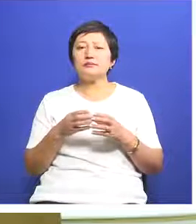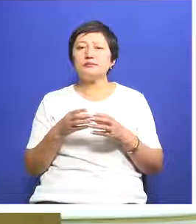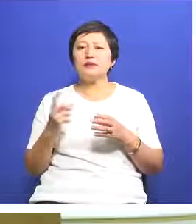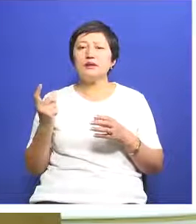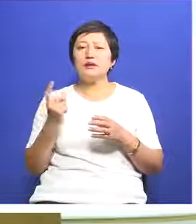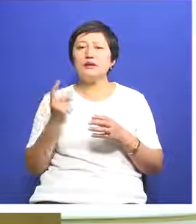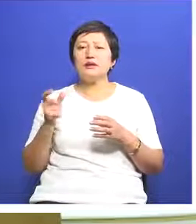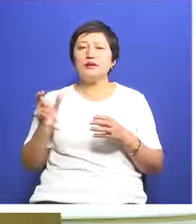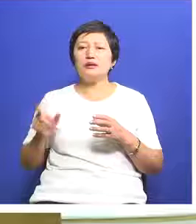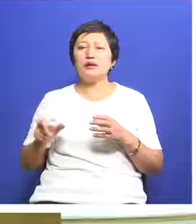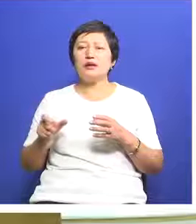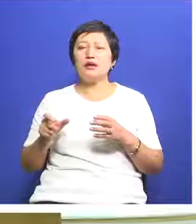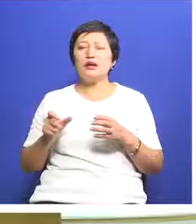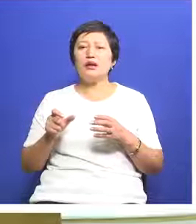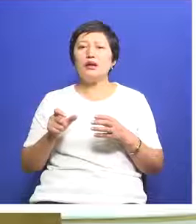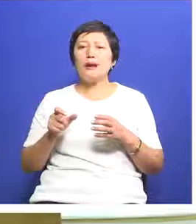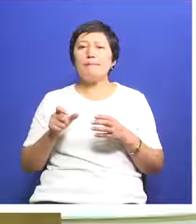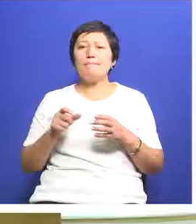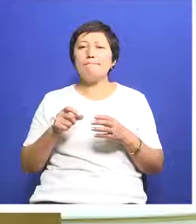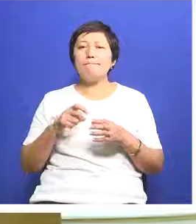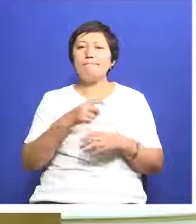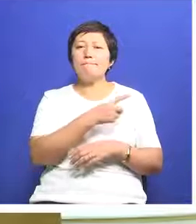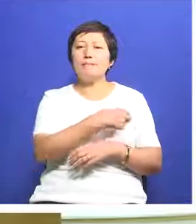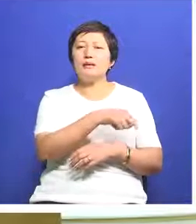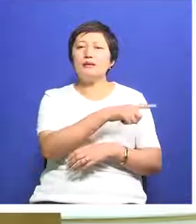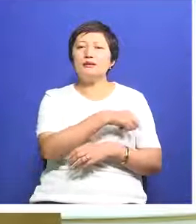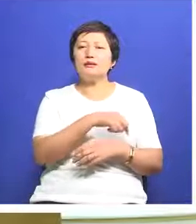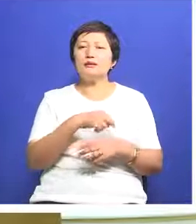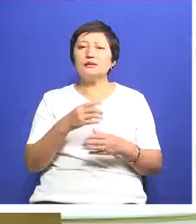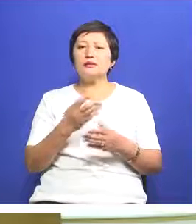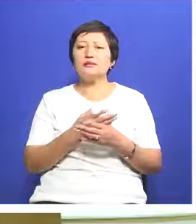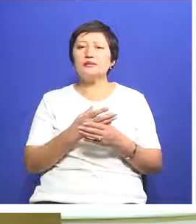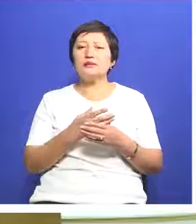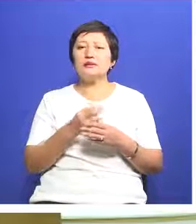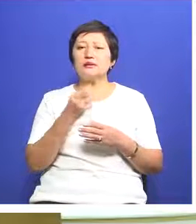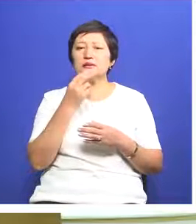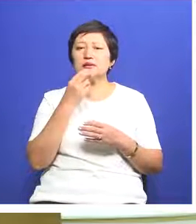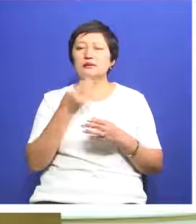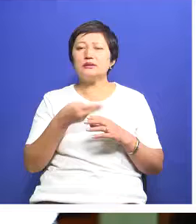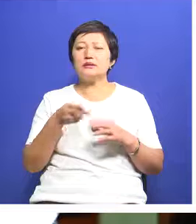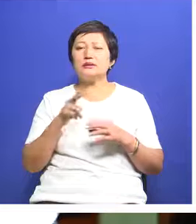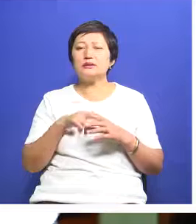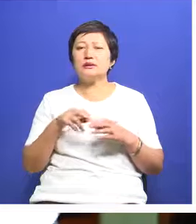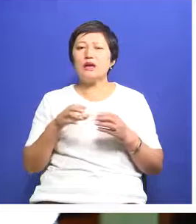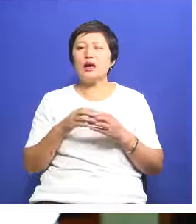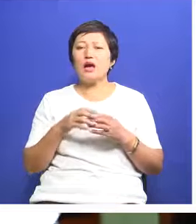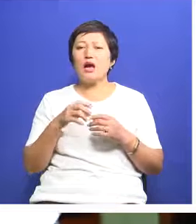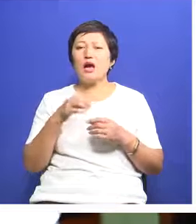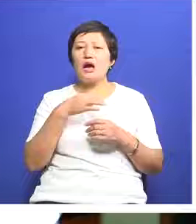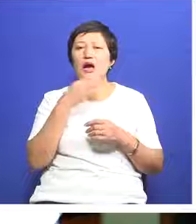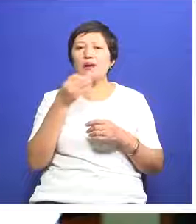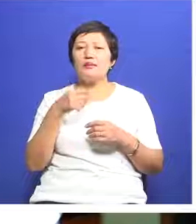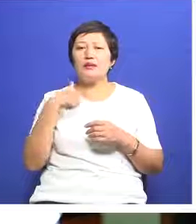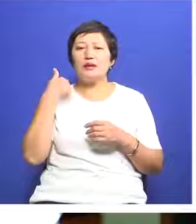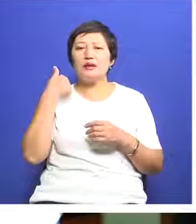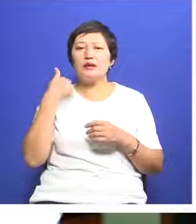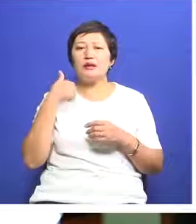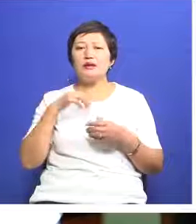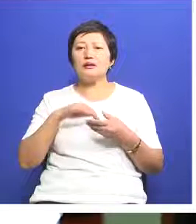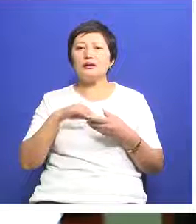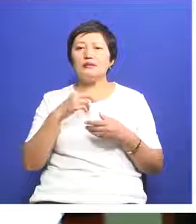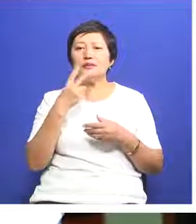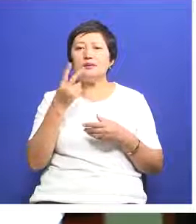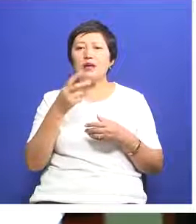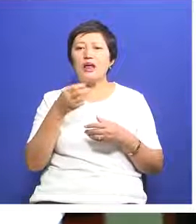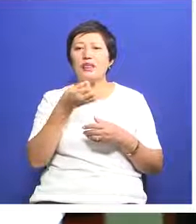әр адамға бекітілген медицина қызметкерлері бар, кіші қызметкерлер. Солардың хабар алып тұруын қадағалап тұрамыз.